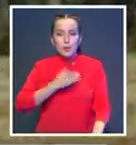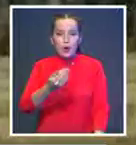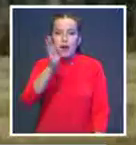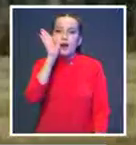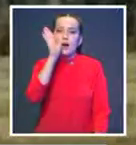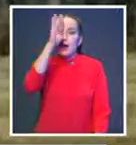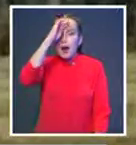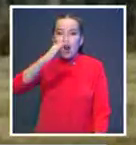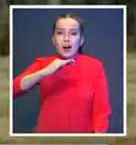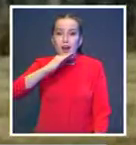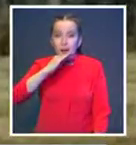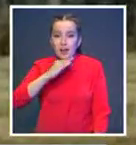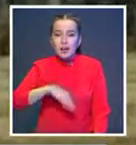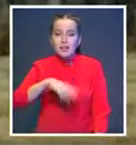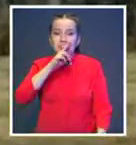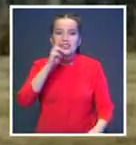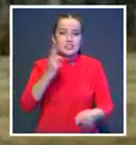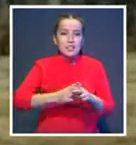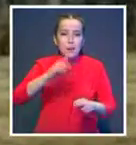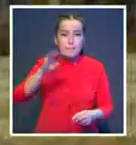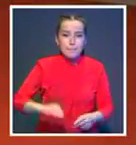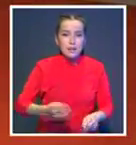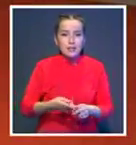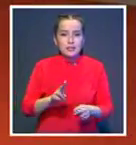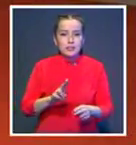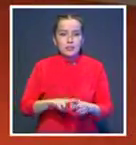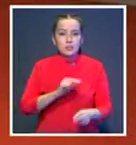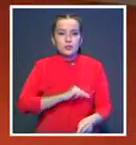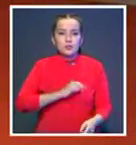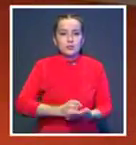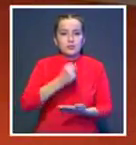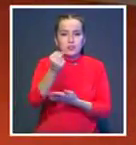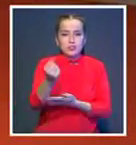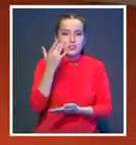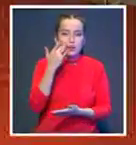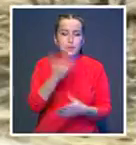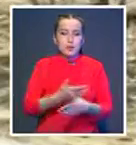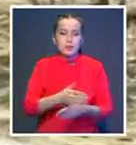Чен Ир өз қарындасы Ким Хён Хуэйді ықпалды қызметке тағайындаған еді.